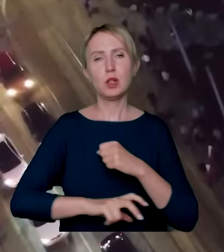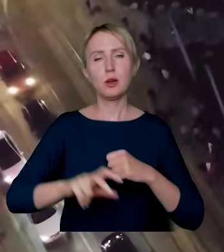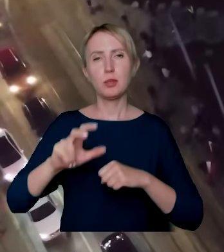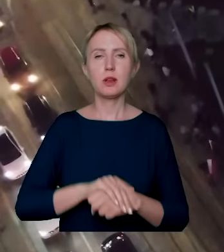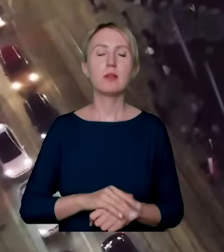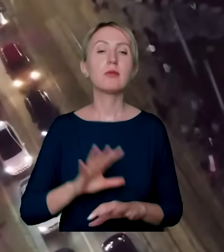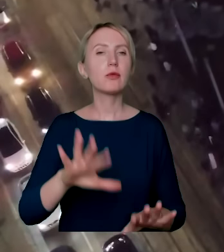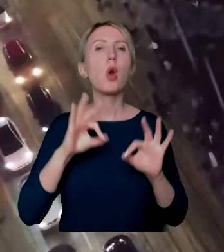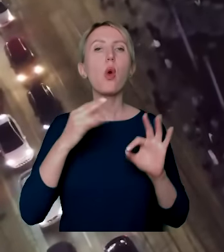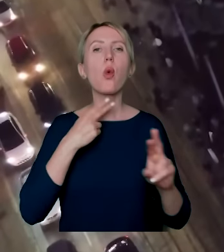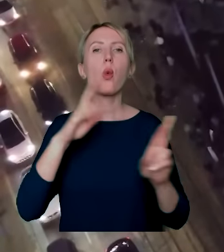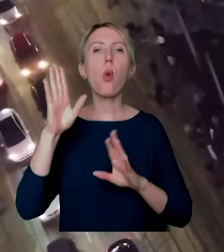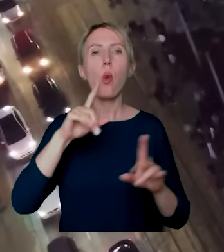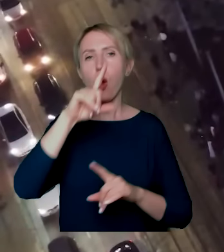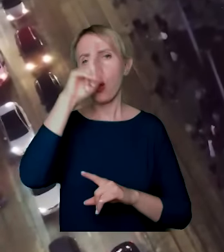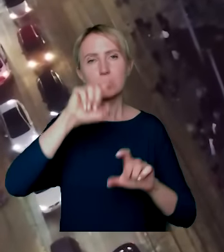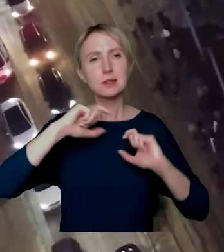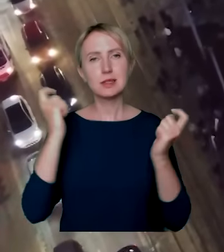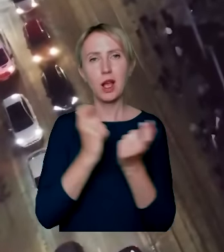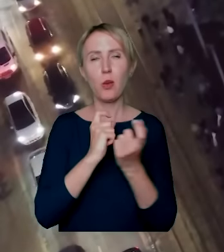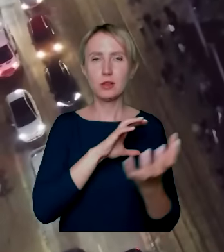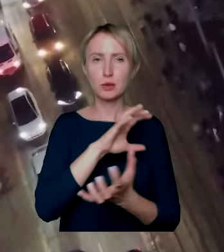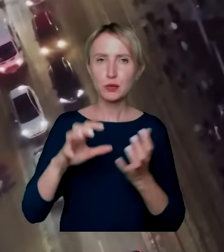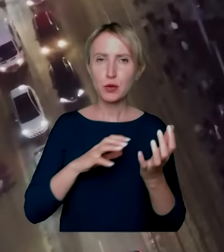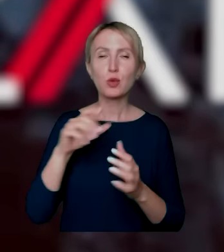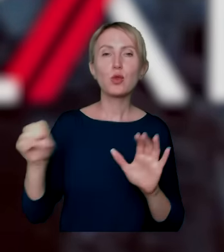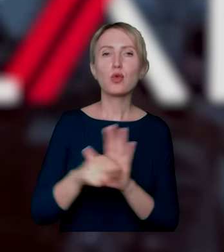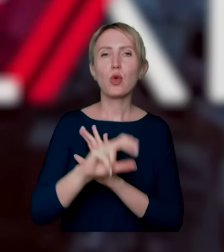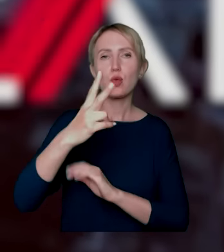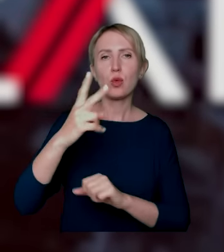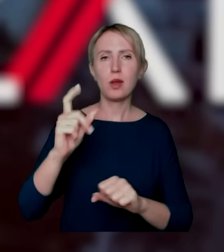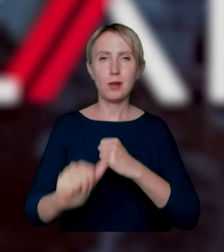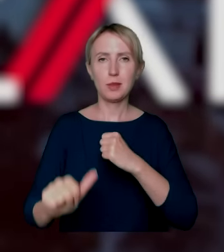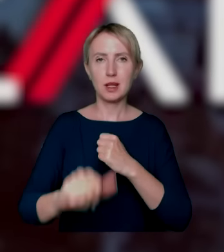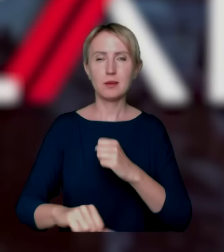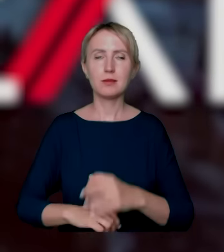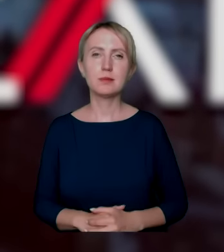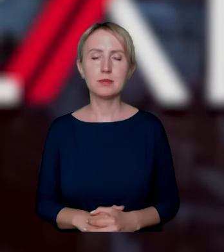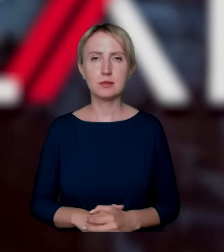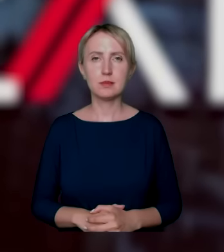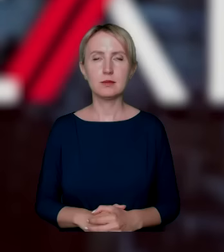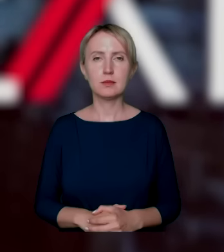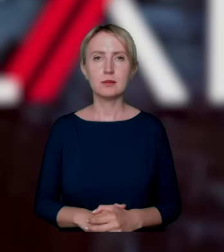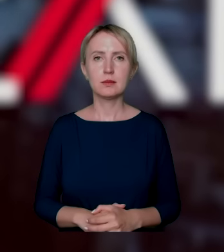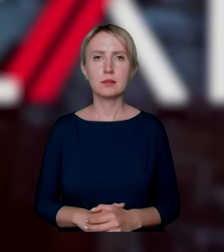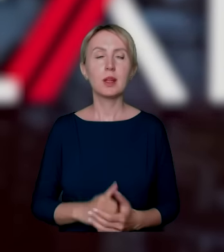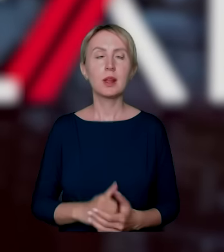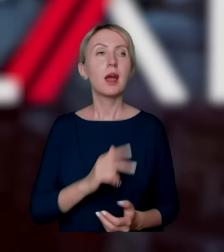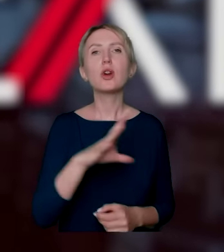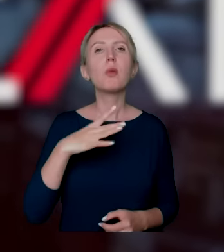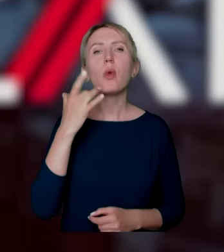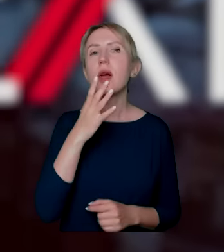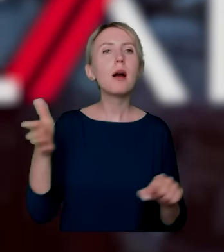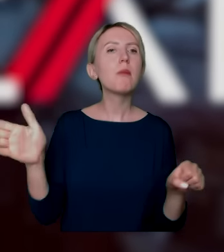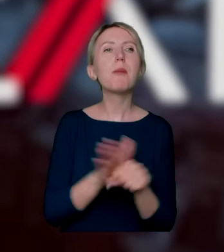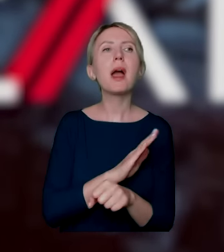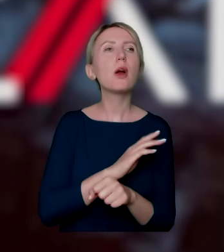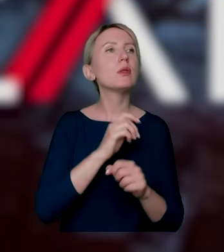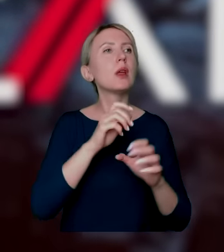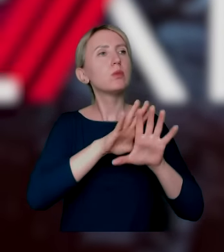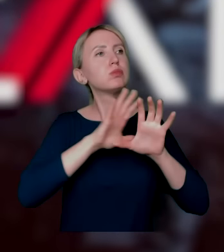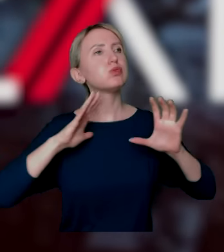głosowanie publiczności z całego świata, które trwa do 2 lipca. Kto z panów narzekał na pełne szafy swoich kobiet, niech da